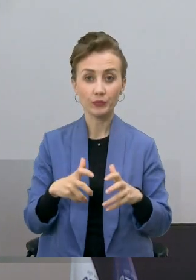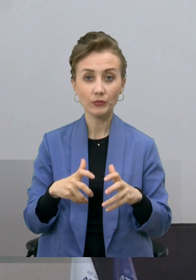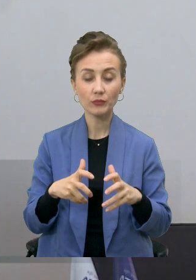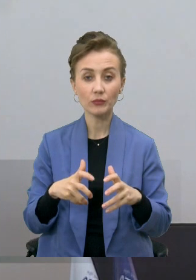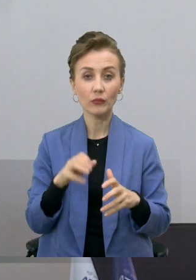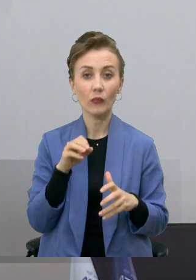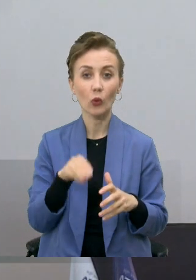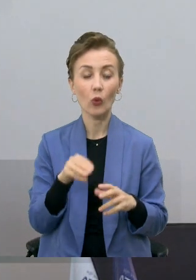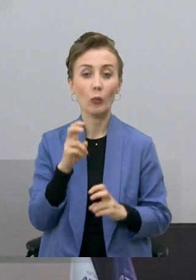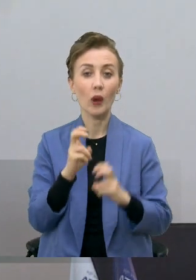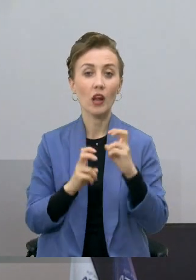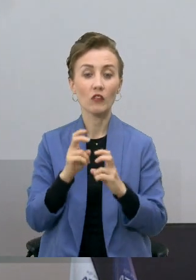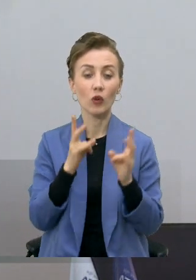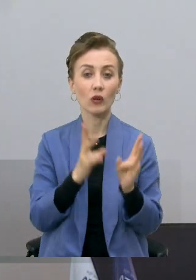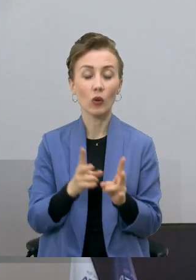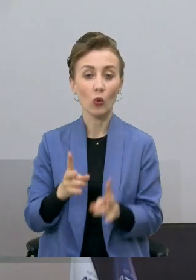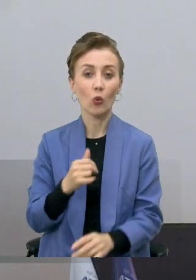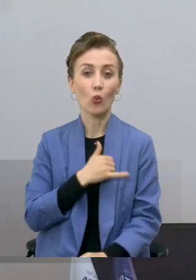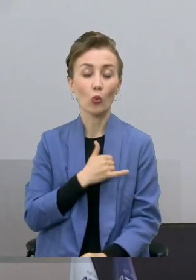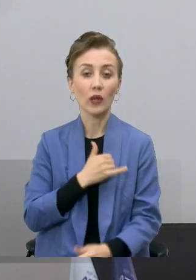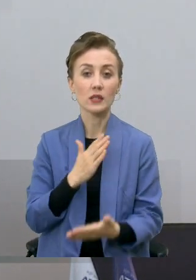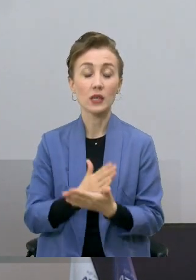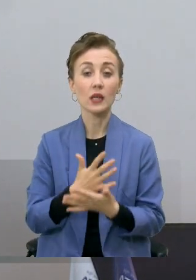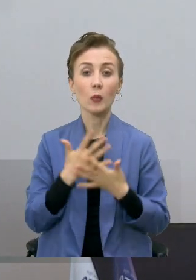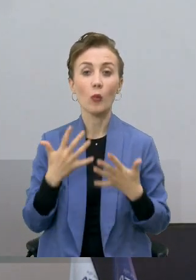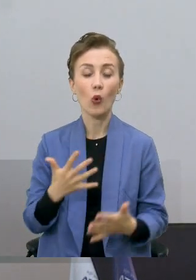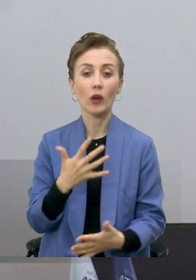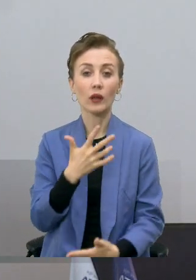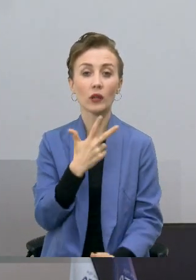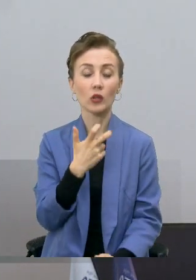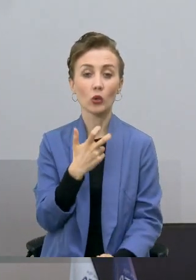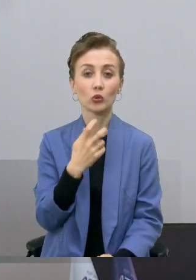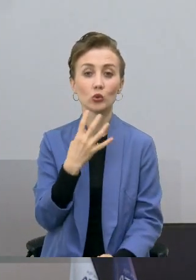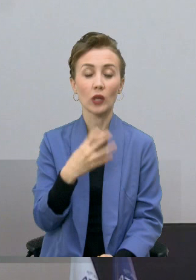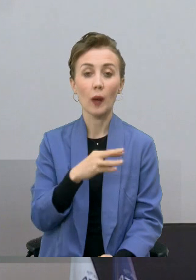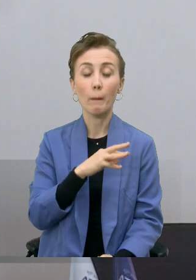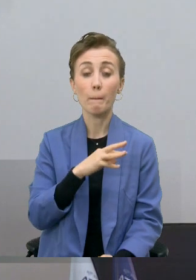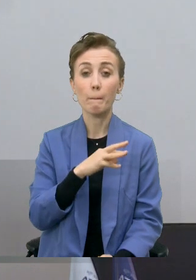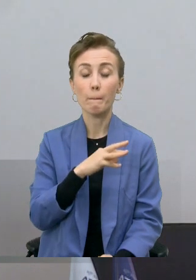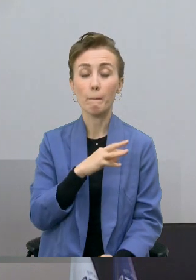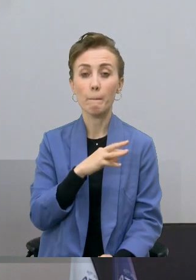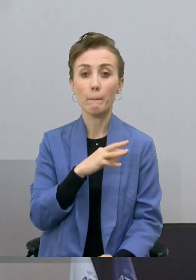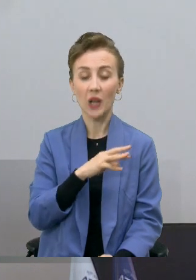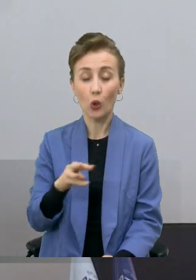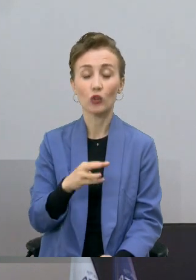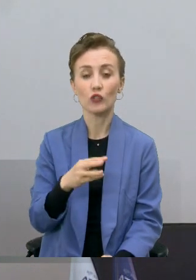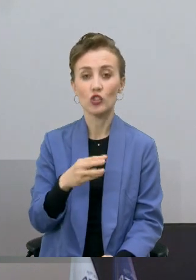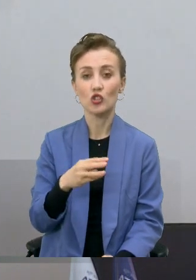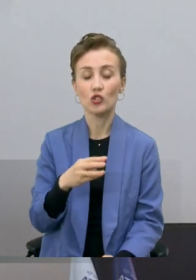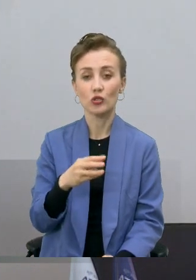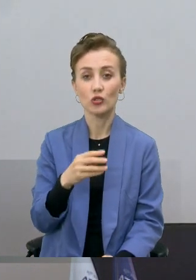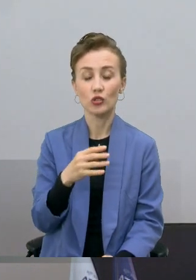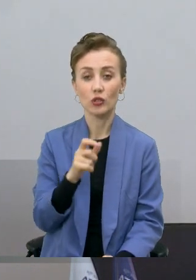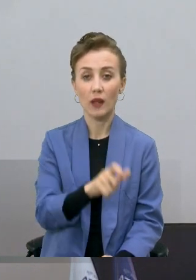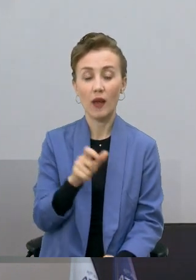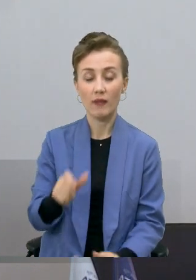от производственного травматизма у нас страдает более 340 миллионов человек. Поэтому сегодня было принято решение совместно